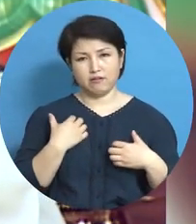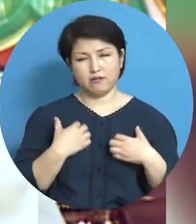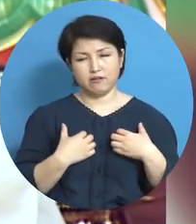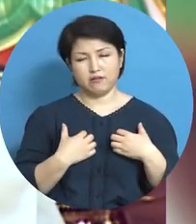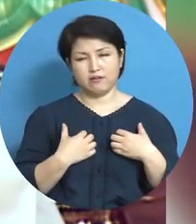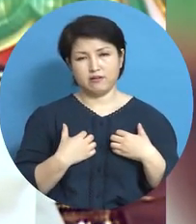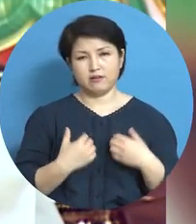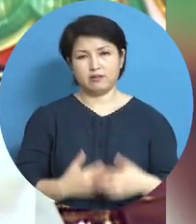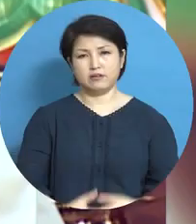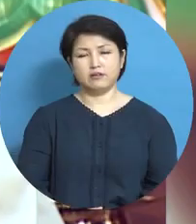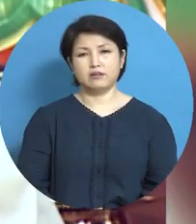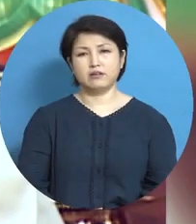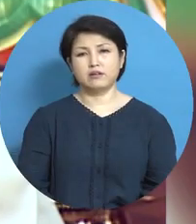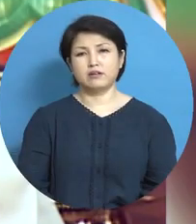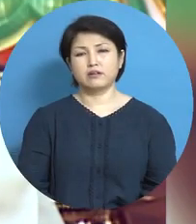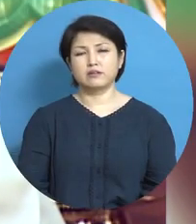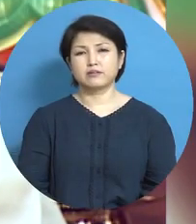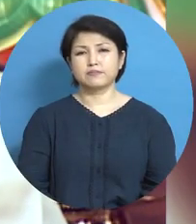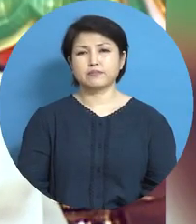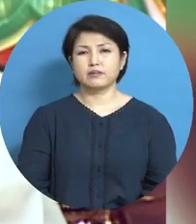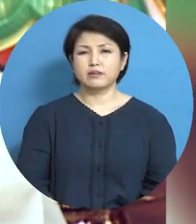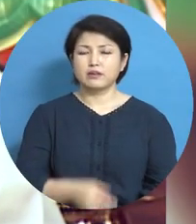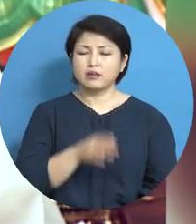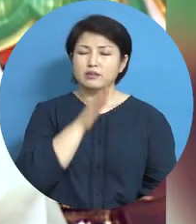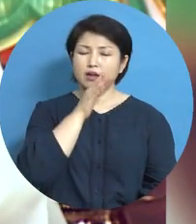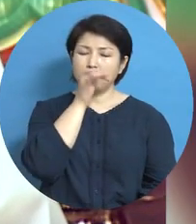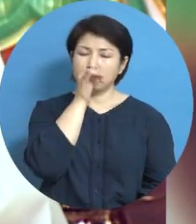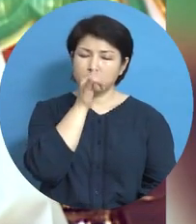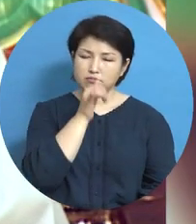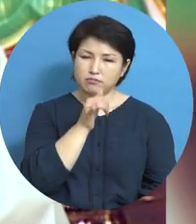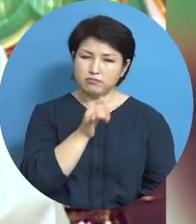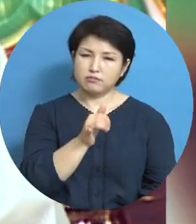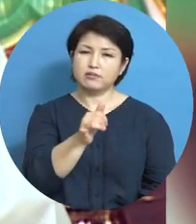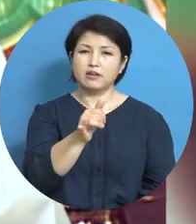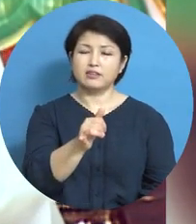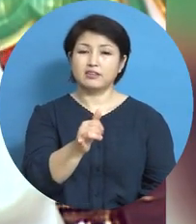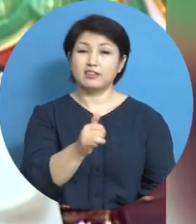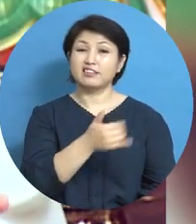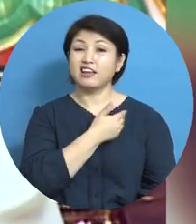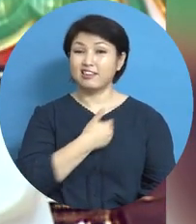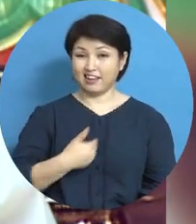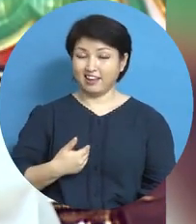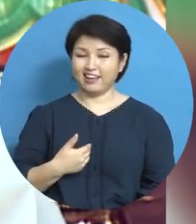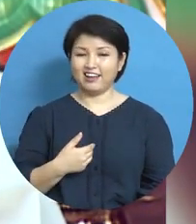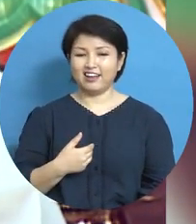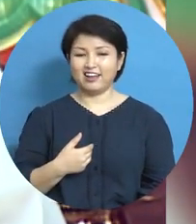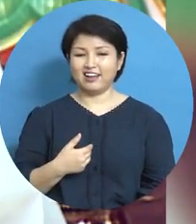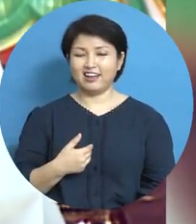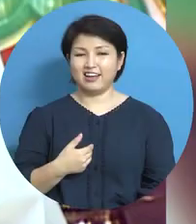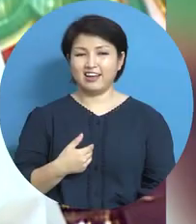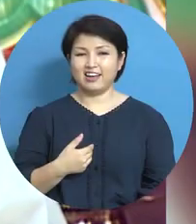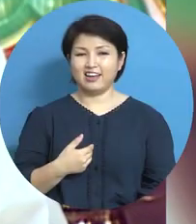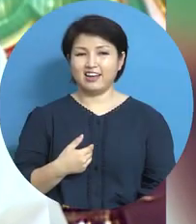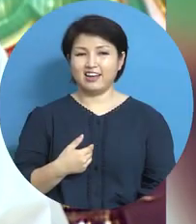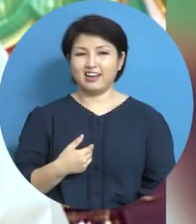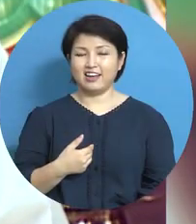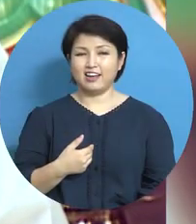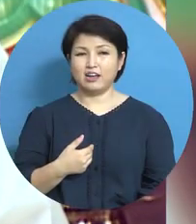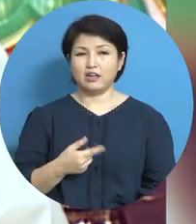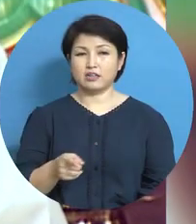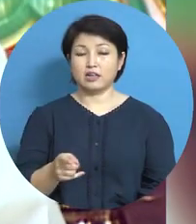이런 참 훌륭한 제자들은 아마 대중이 있는